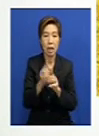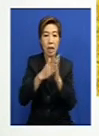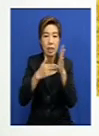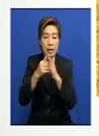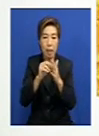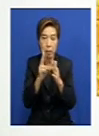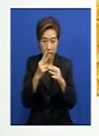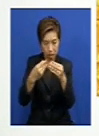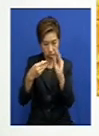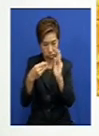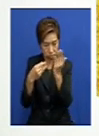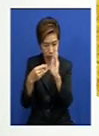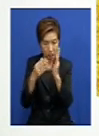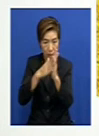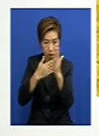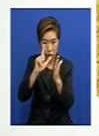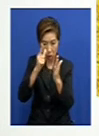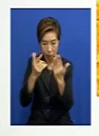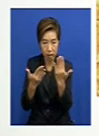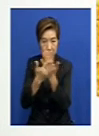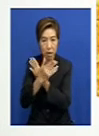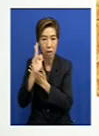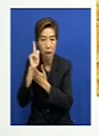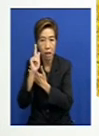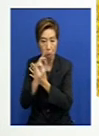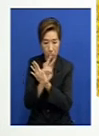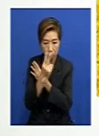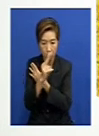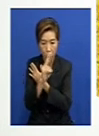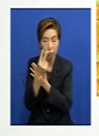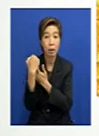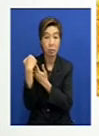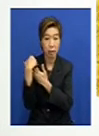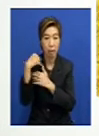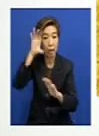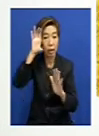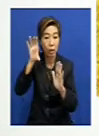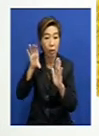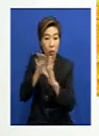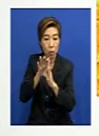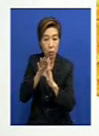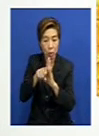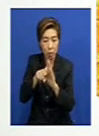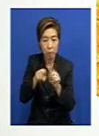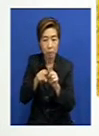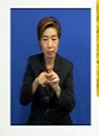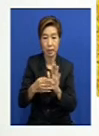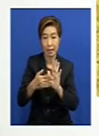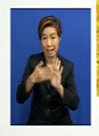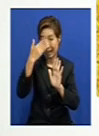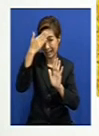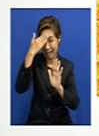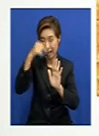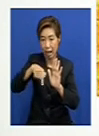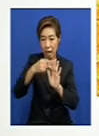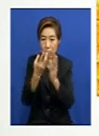สีเมื่อพลิกไปมาจะเปลี่ยนจากสีทองเป็นสีเขียวต่อด้วยภายในรูปพระคุดผ้าที่ด้านหน้าธนบัตรนะ